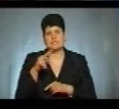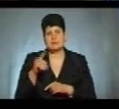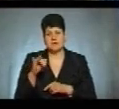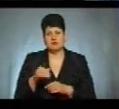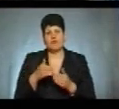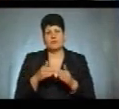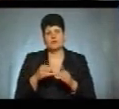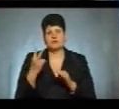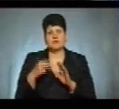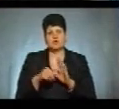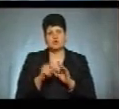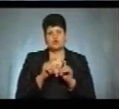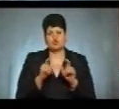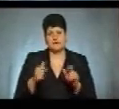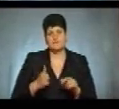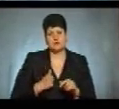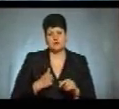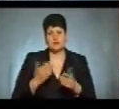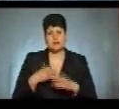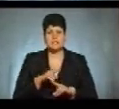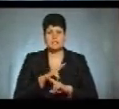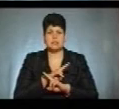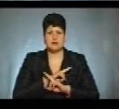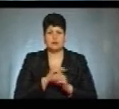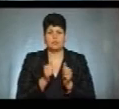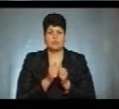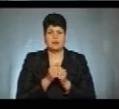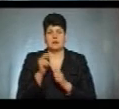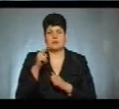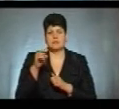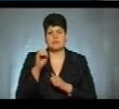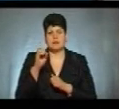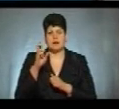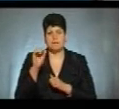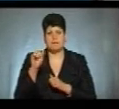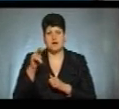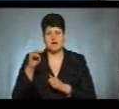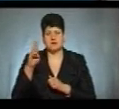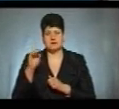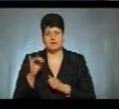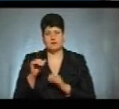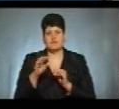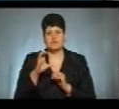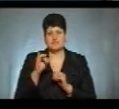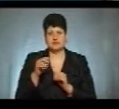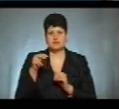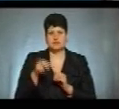26-ї школи, військовому, який загинув поблизу Дебальцево у січні 2015